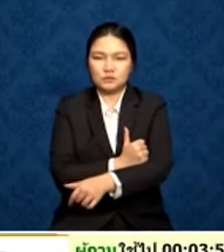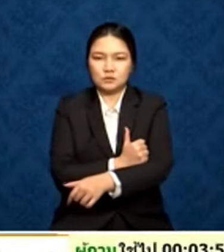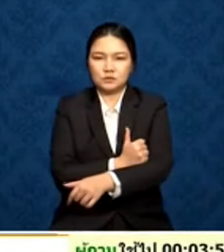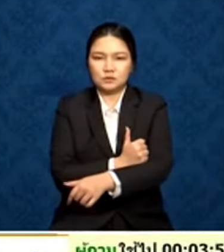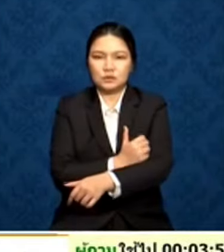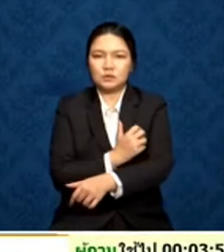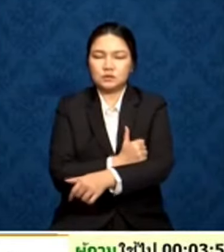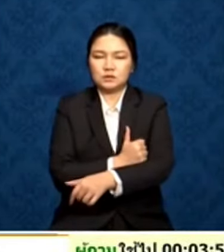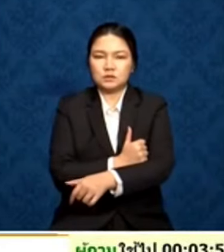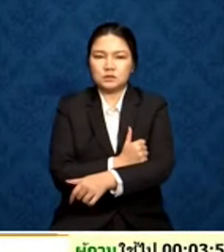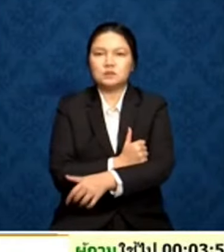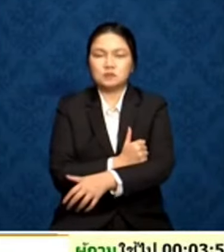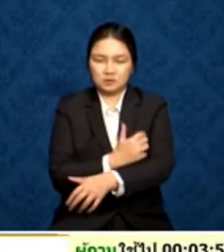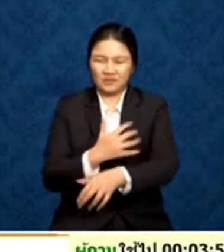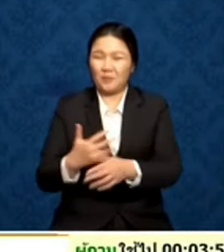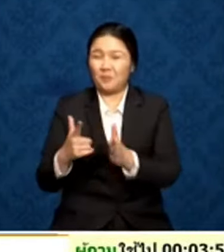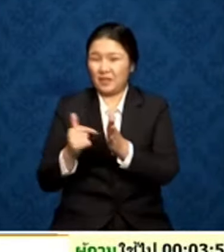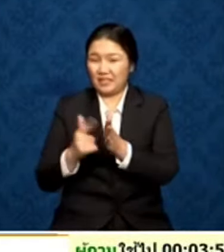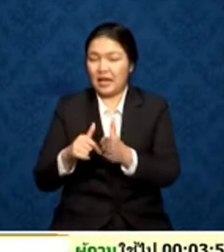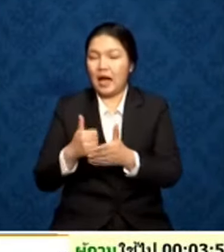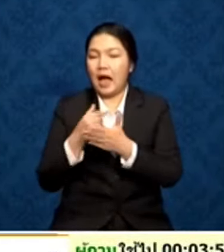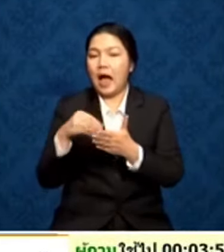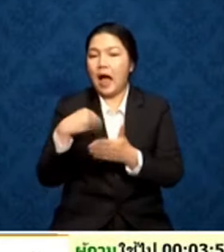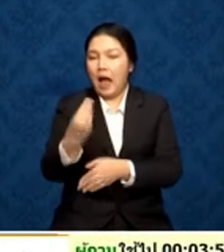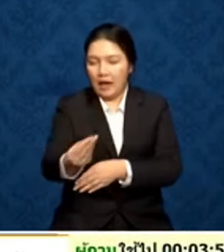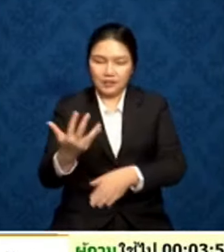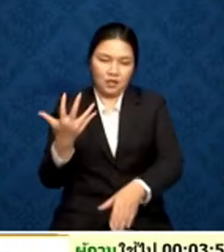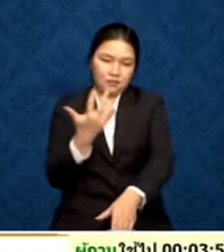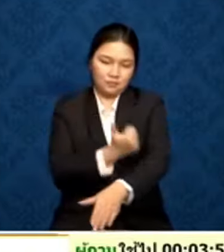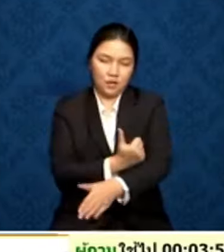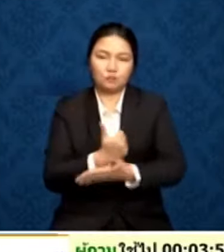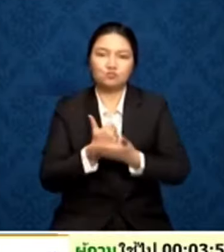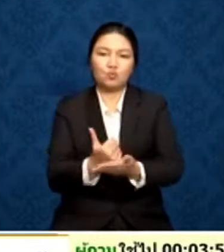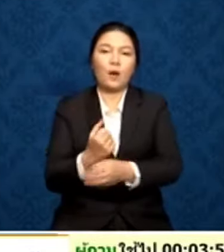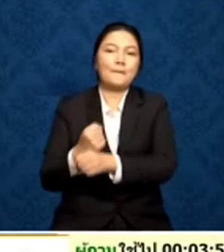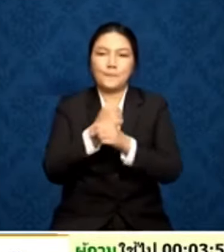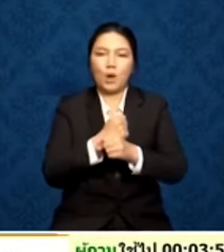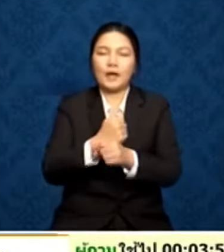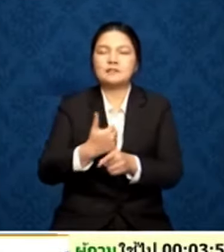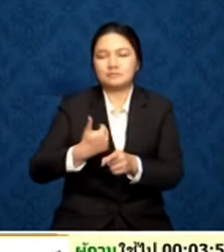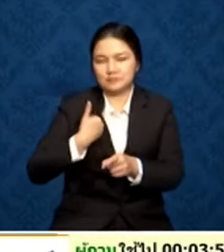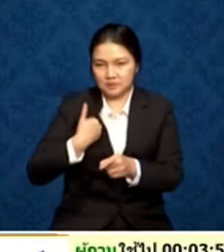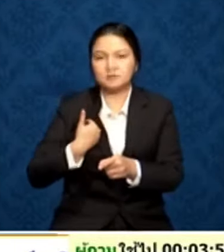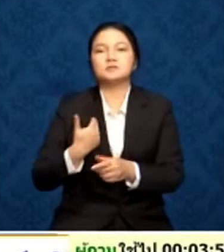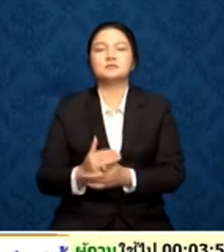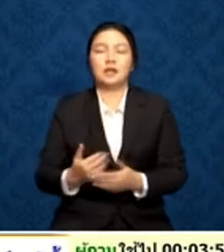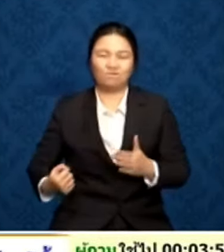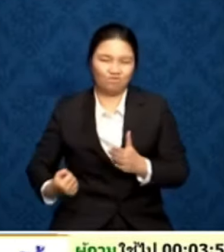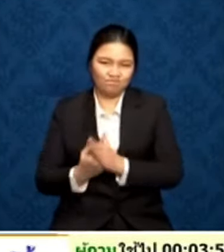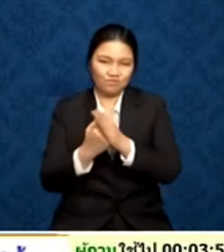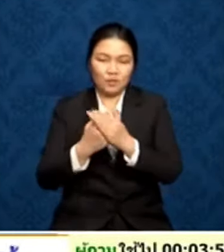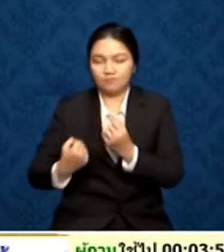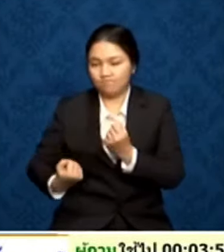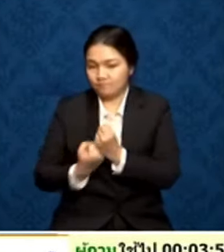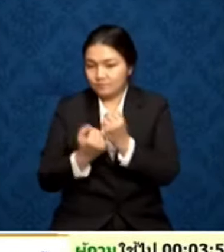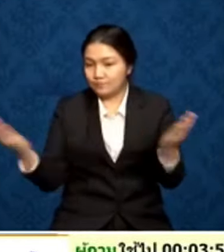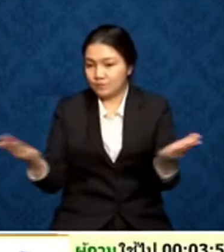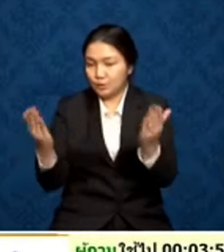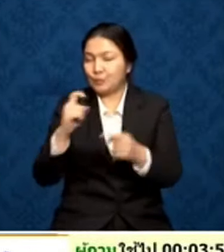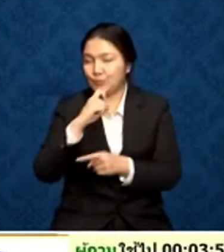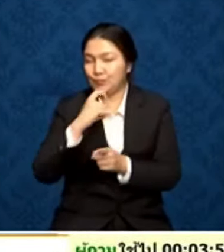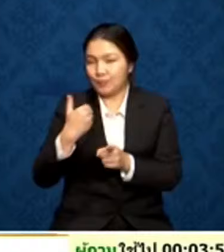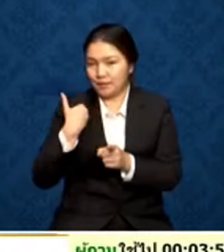ญชียาหลักนะครับแล้วก็ผักดันในส่วนต่างๆตรงนี้เพิ่มเติมขึ้นสำหรับแผน